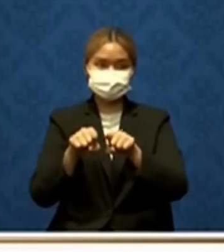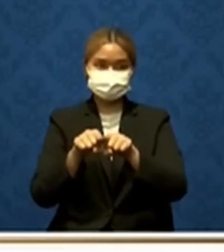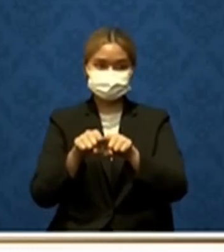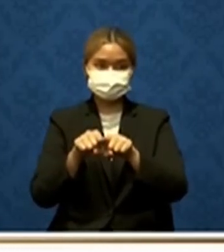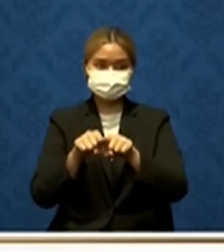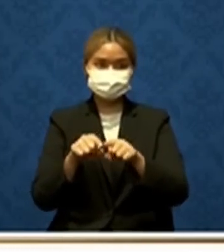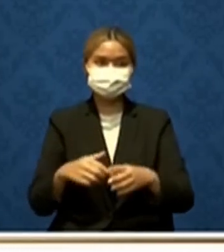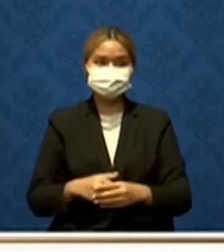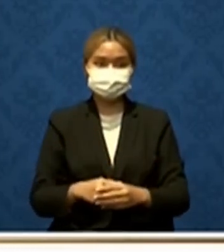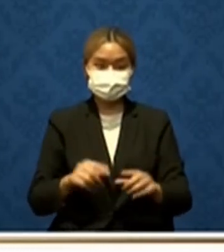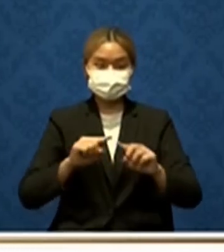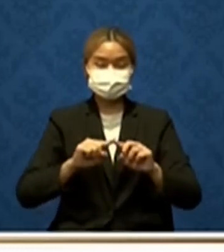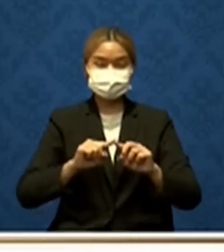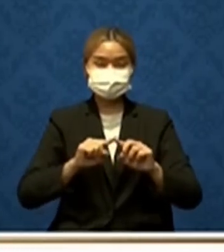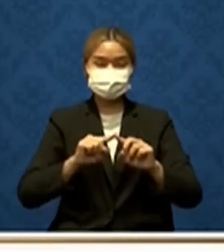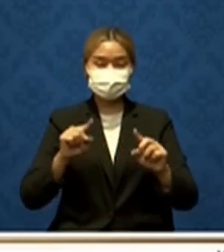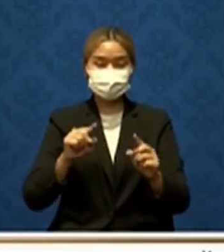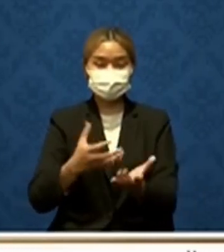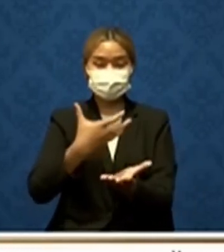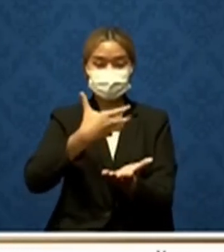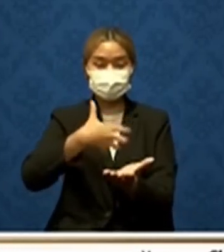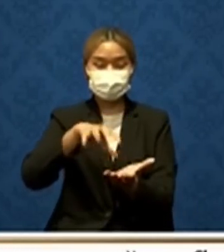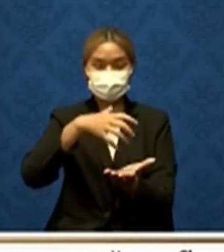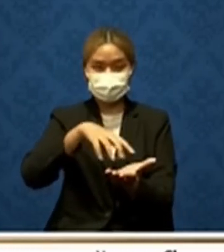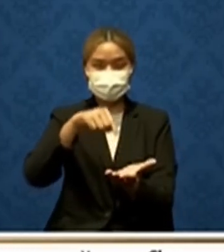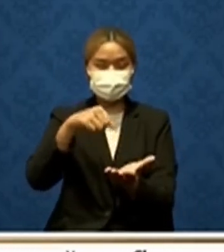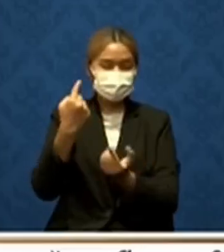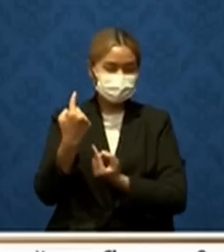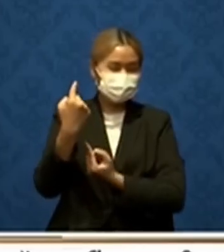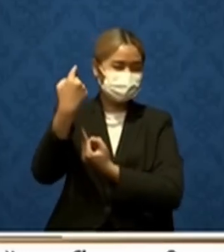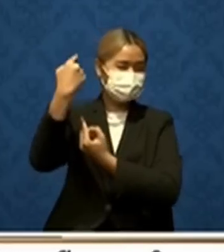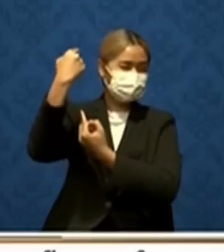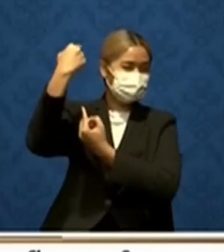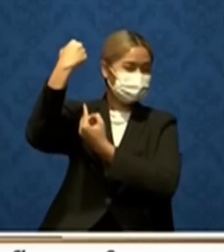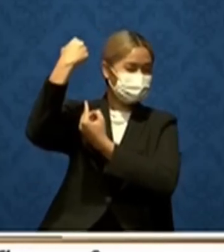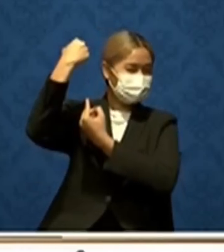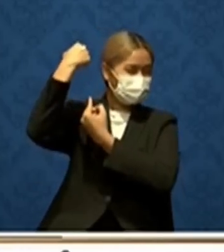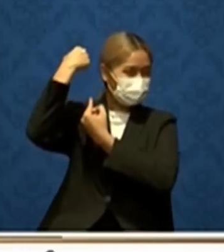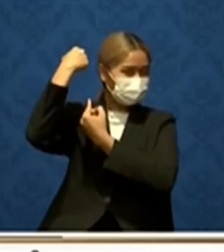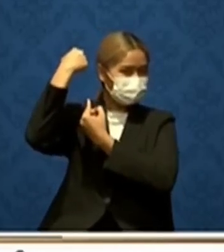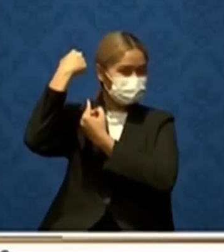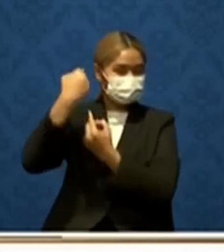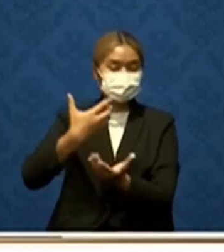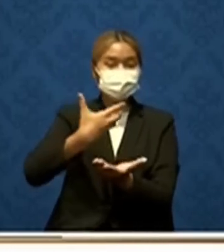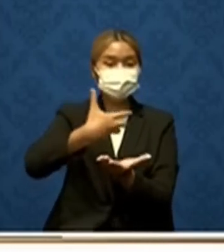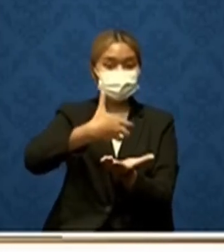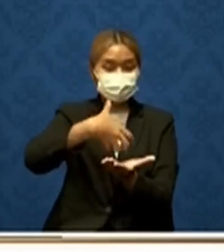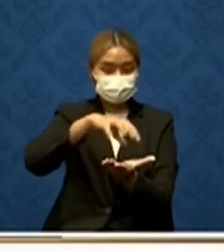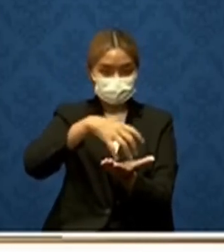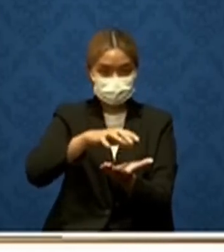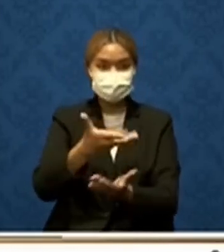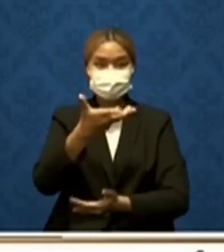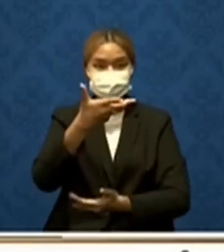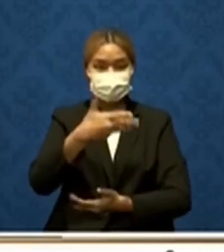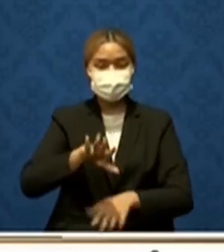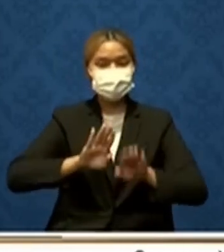ท่านฉายหนังเก่าแต่ที่พูดมาทั้งหมดแหละเกือบจะเก้าสิบกว่าเปอร์เซ็นเป็นเรื่องที่ท่านพูดมา